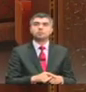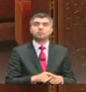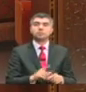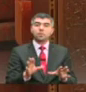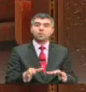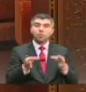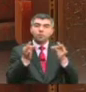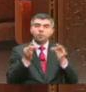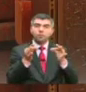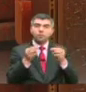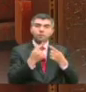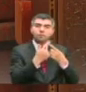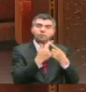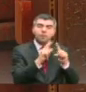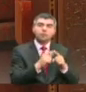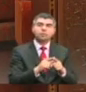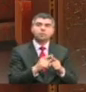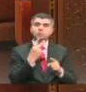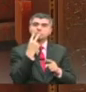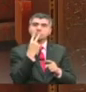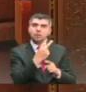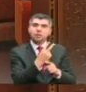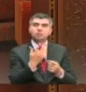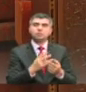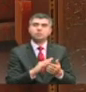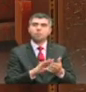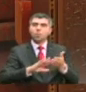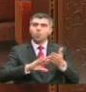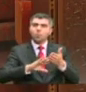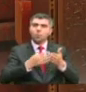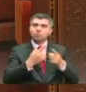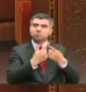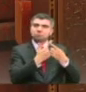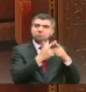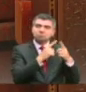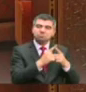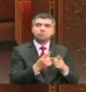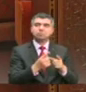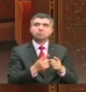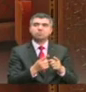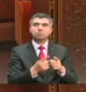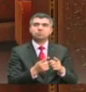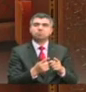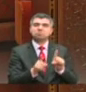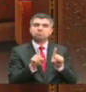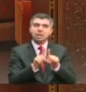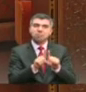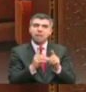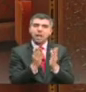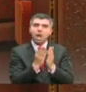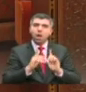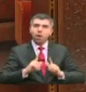معايير تعتمد لتقييم الحاجة على مستوى الحاجة إلى الإعداديات في